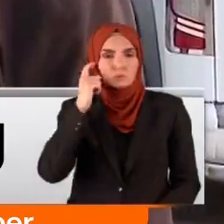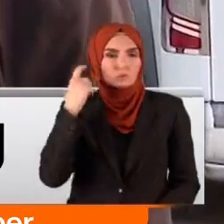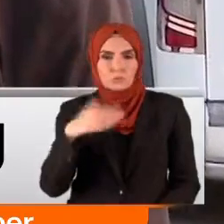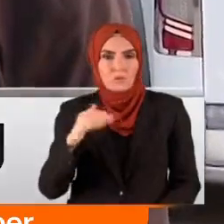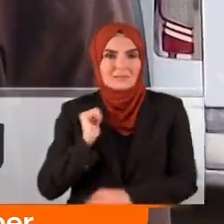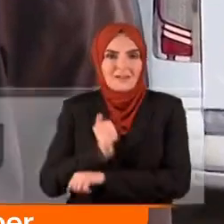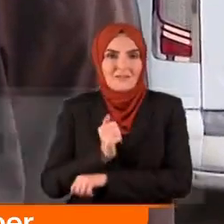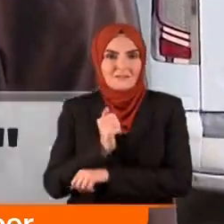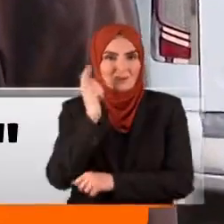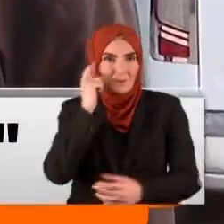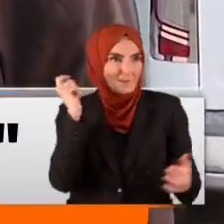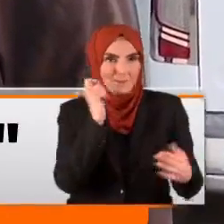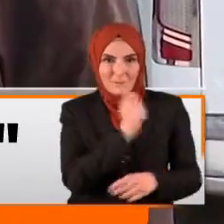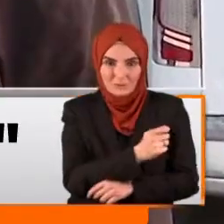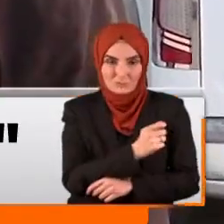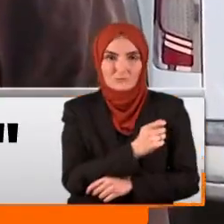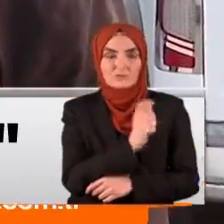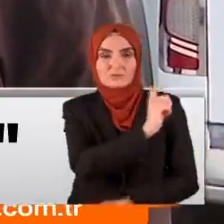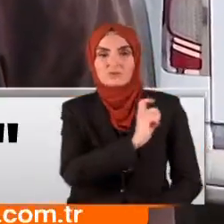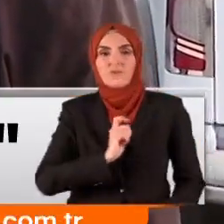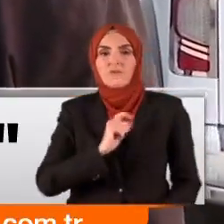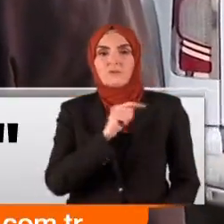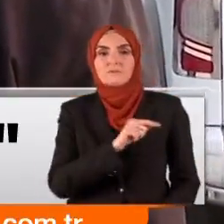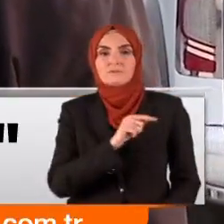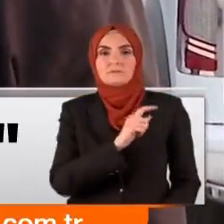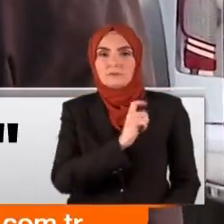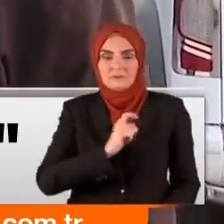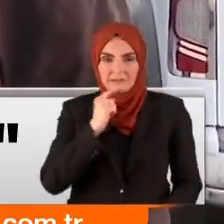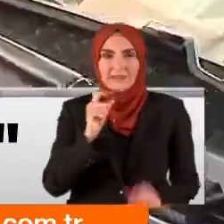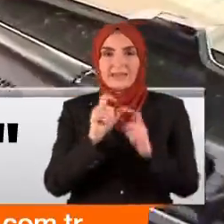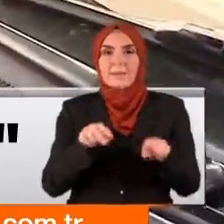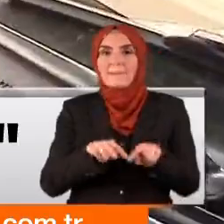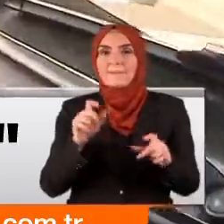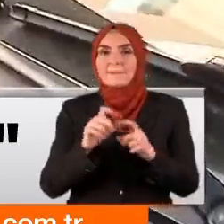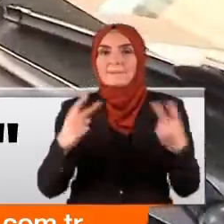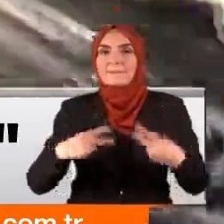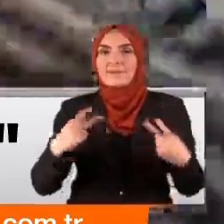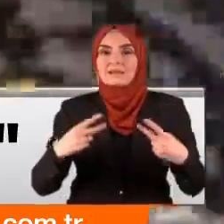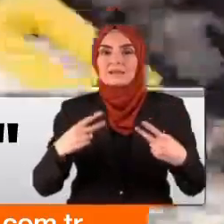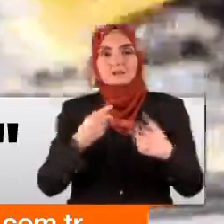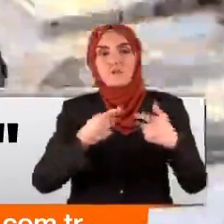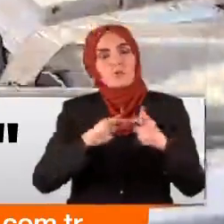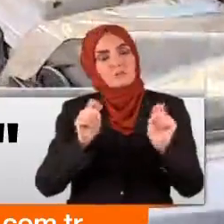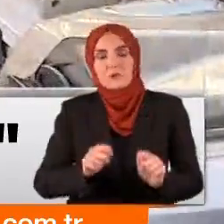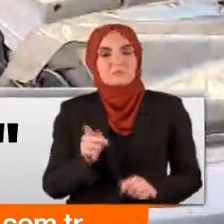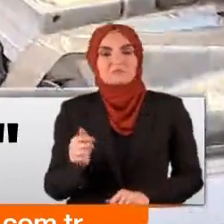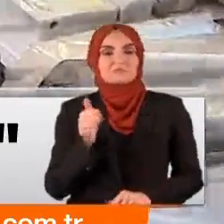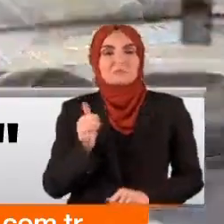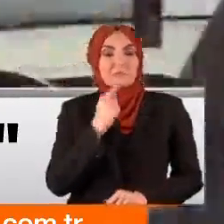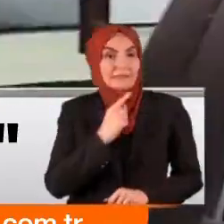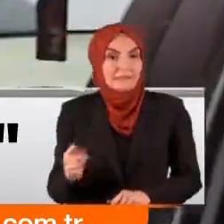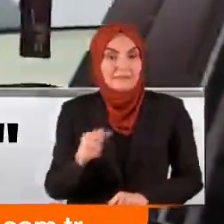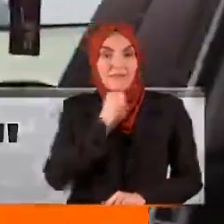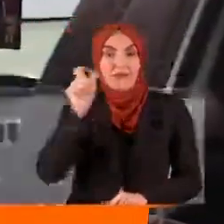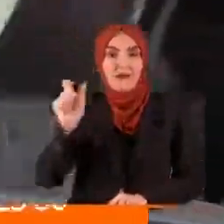ile sorgulatabilirsin şeklinde bir cevap geldiğinde takipsizlik kararı alındı. Savcılık Orak'ı hatalı buldu. SMS